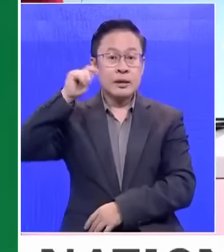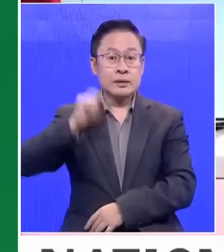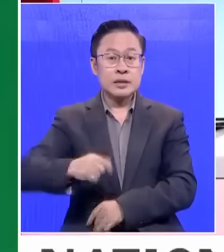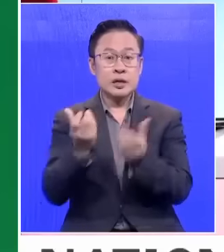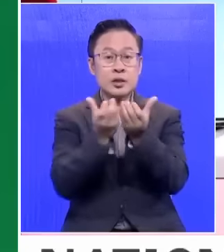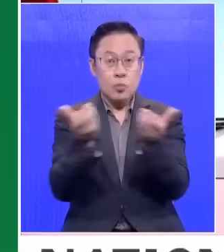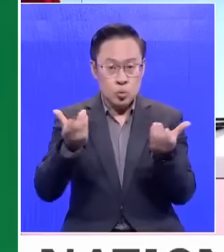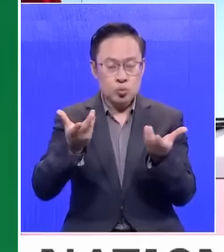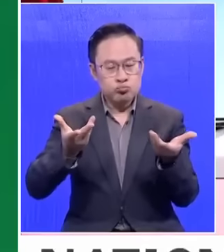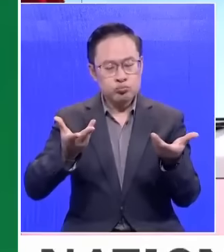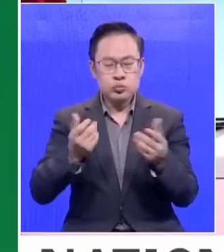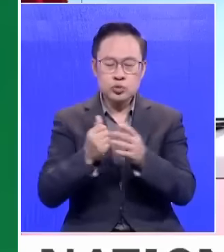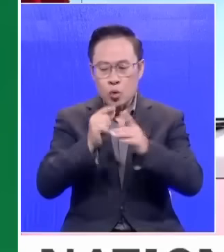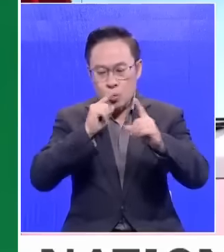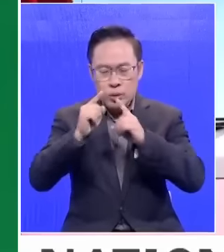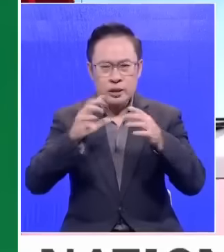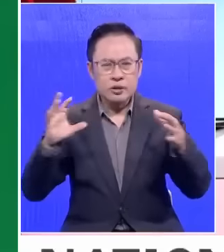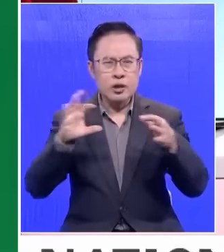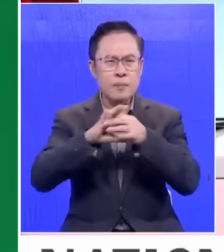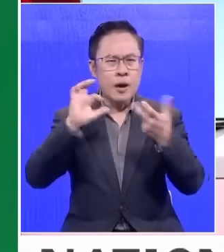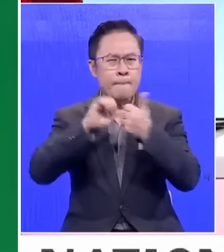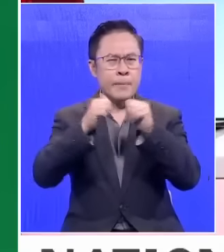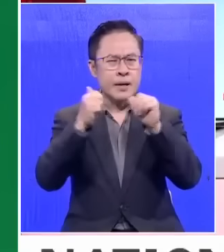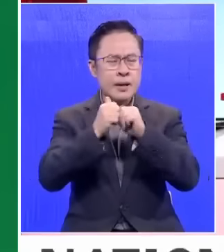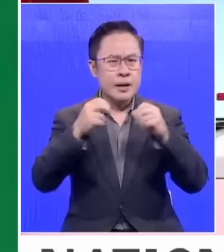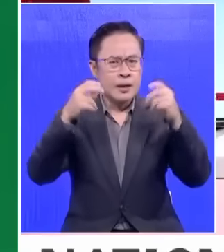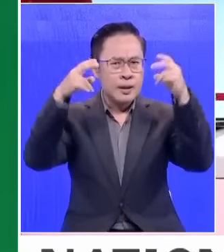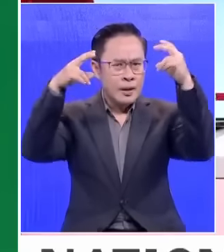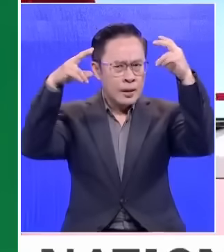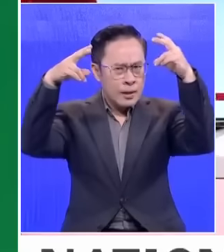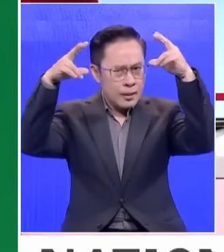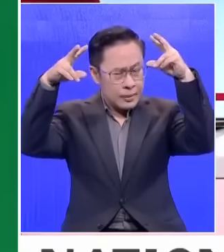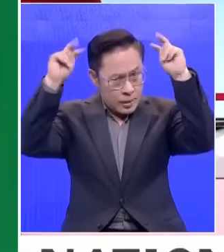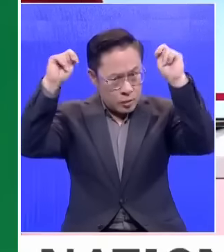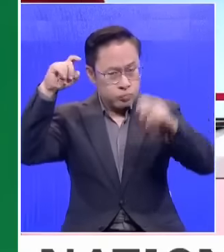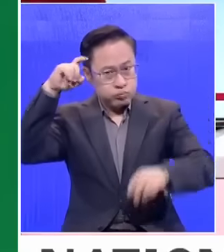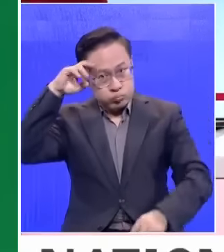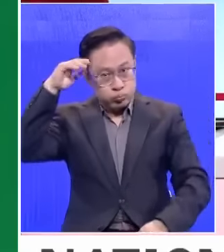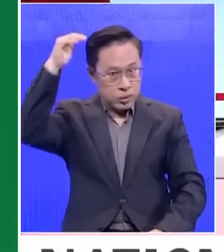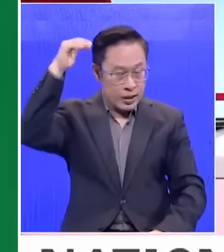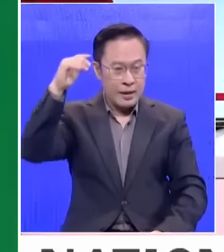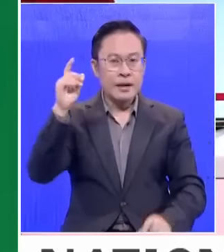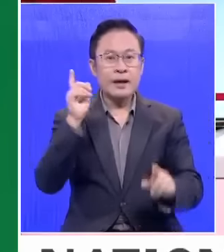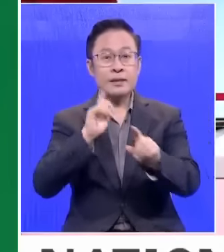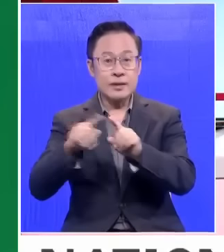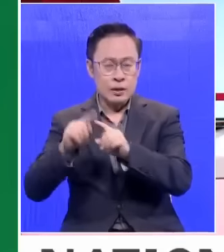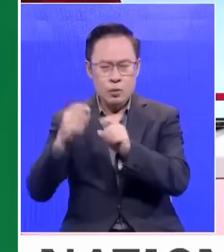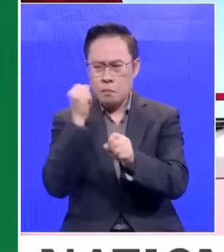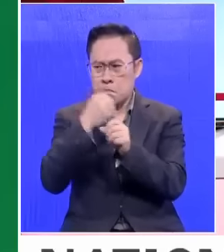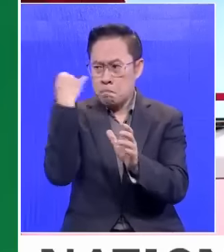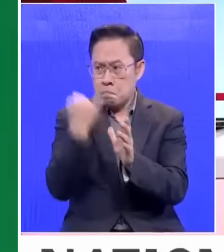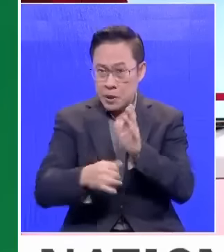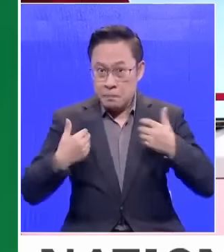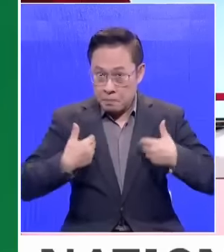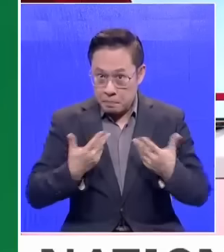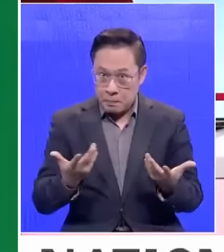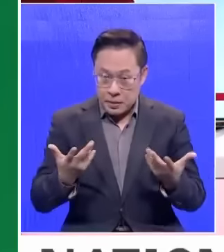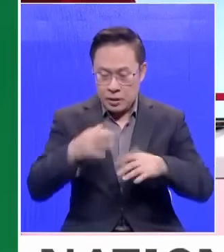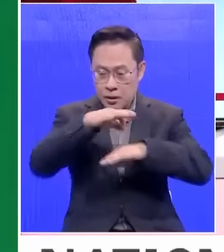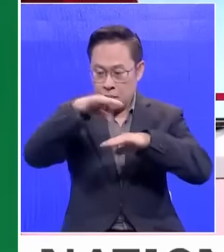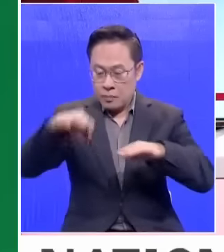วันพรุ่งนี้เพราะว่าถ้าเกิดครบปุ๊บท่านก็คงต้องนับไปก็ถ้าเกิดเสร็จมันต้อง15บวก1นะครับก็อาจจะถ้า24